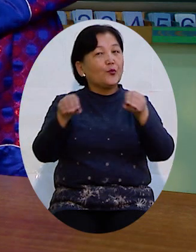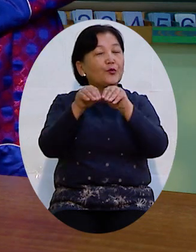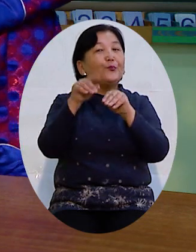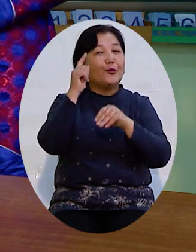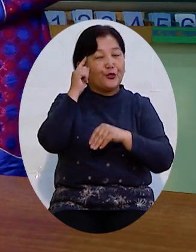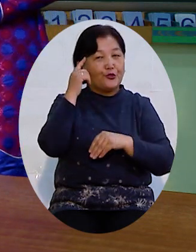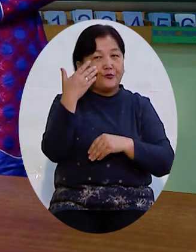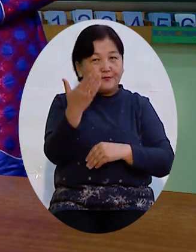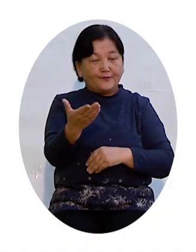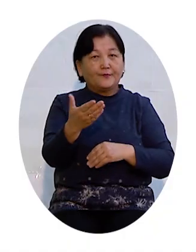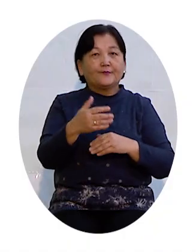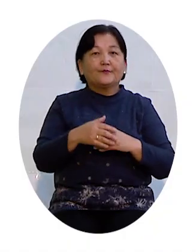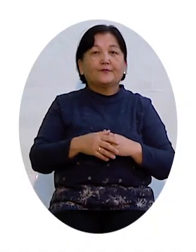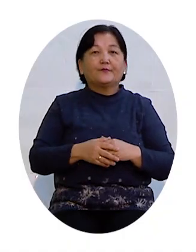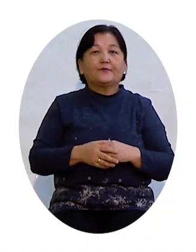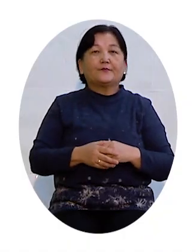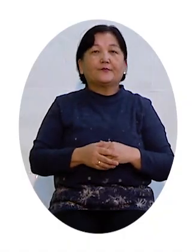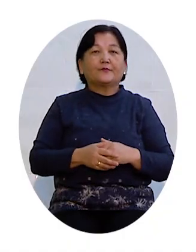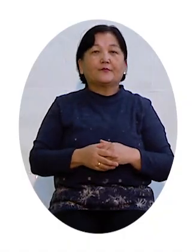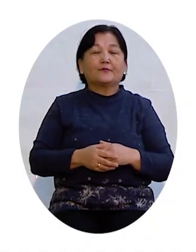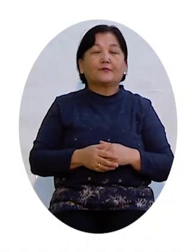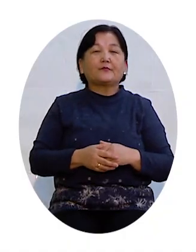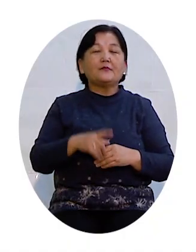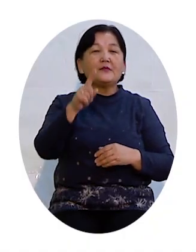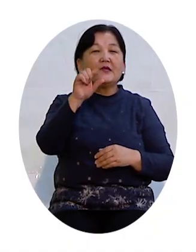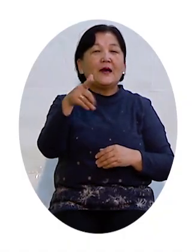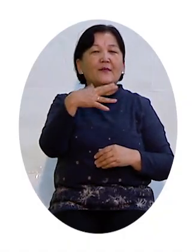За ингээд дүгнэн бодход.